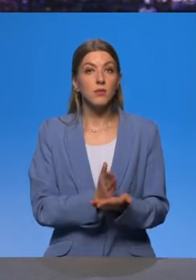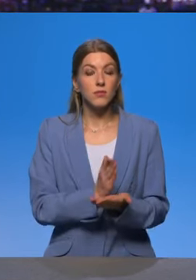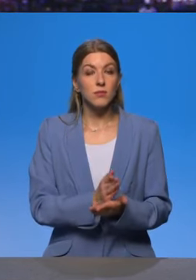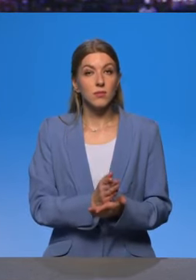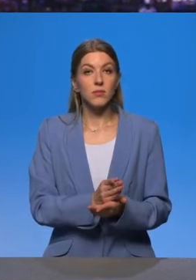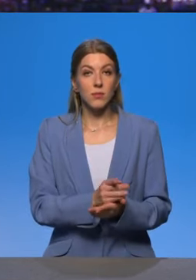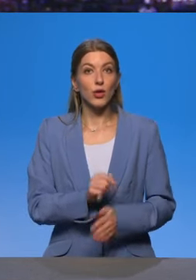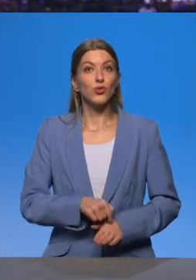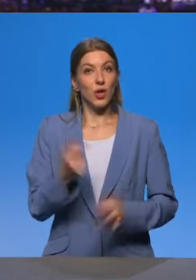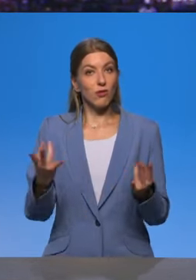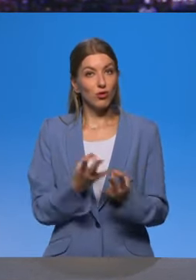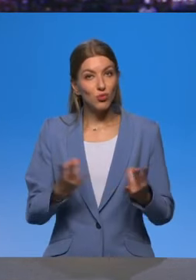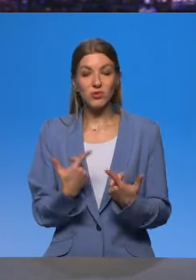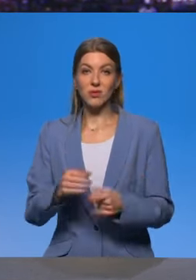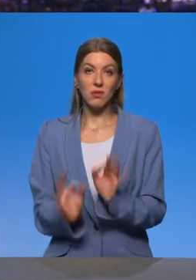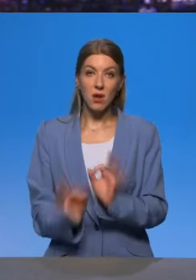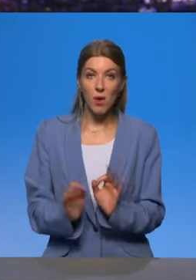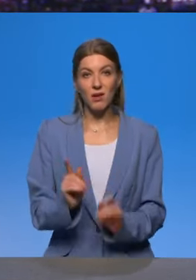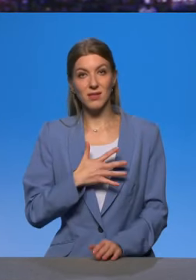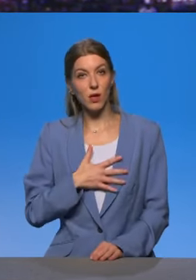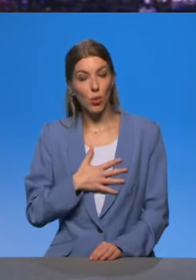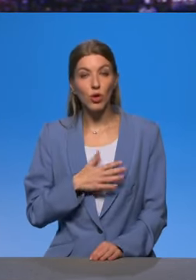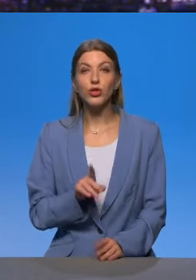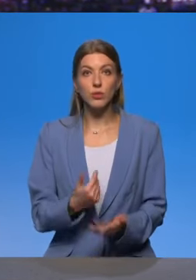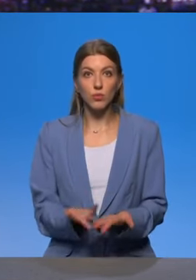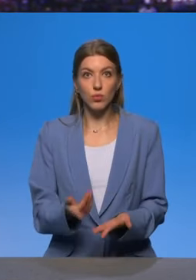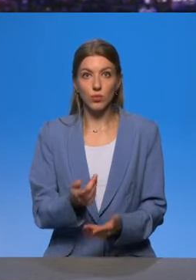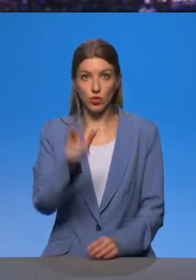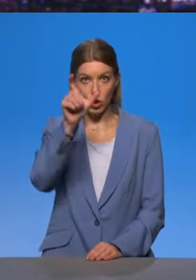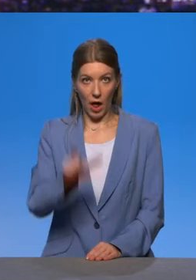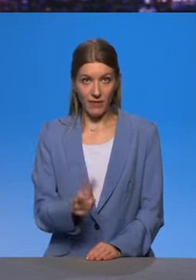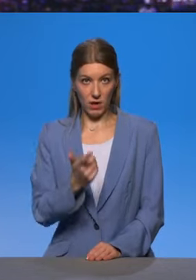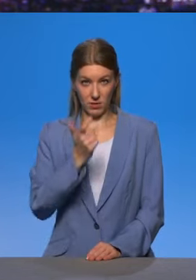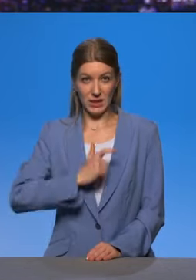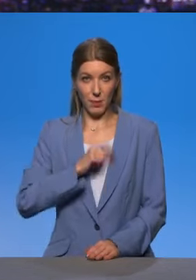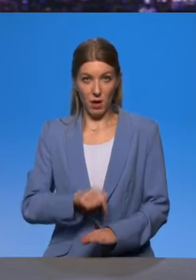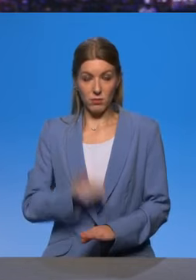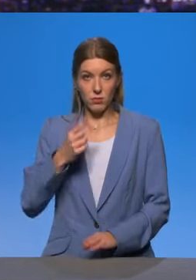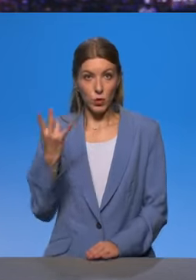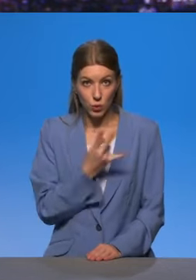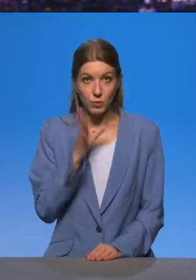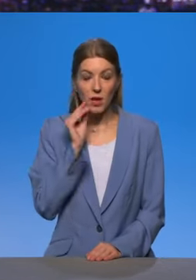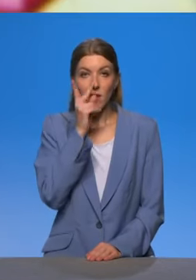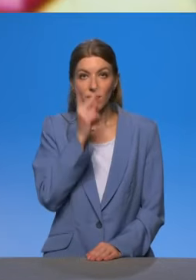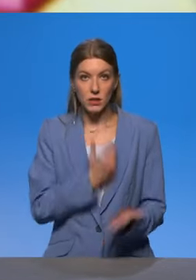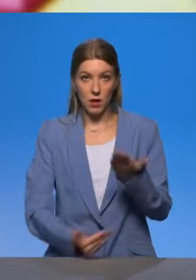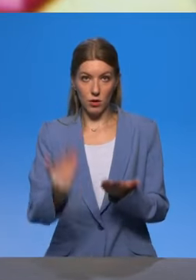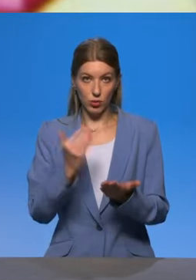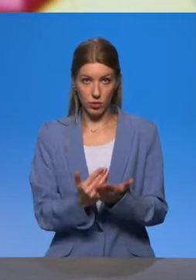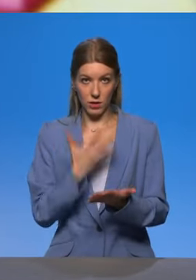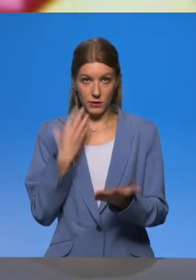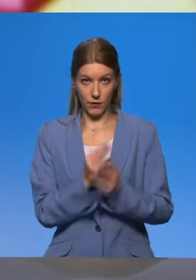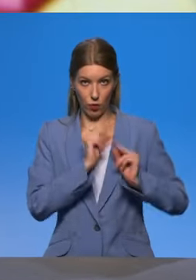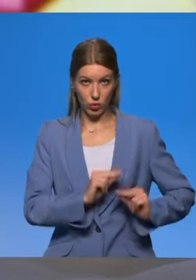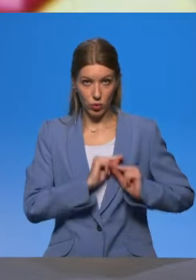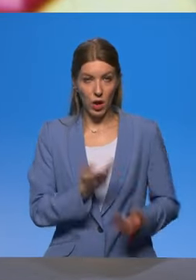все в порядке, а где не очень. Я подумала, слушайте, ну, чувствует себя нужным человек зачастую, который видит результат своего труда, да? А вот там, где